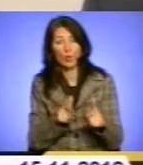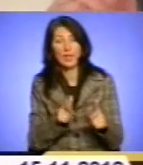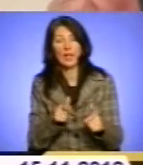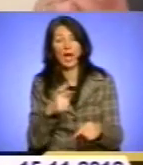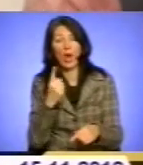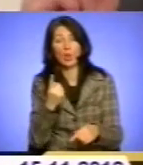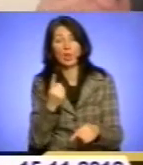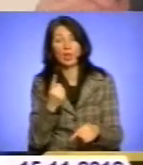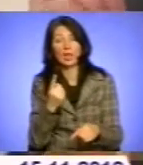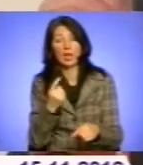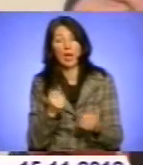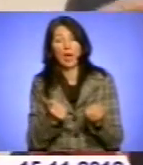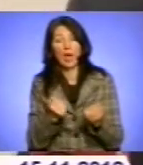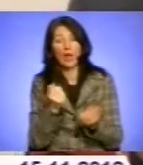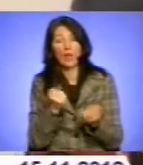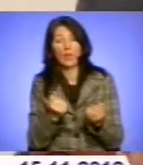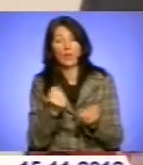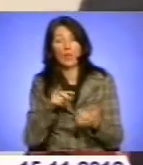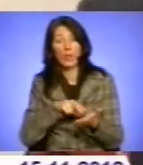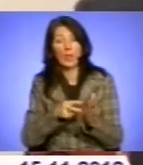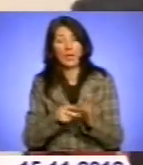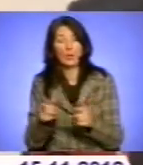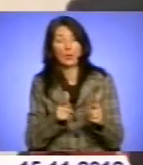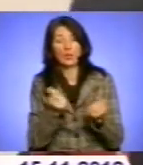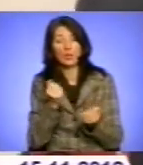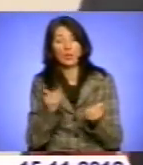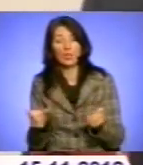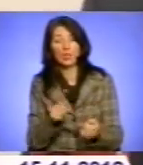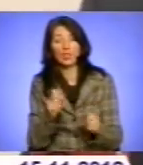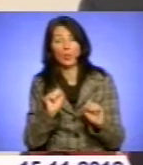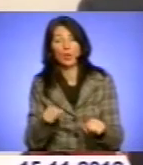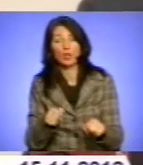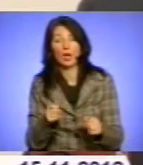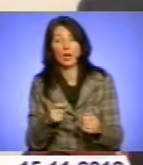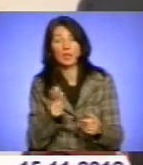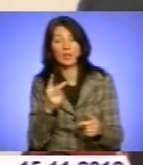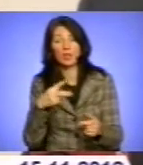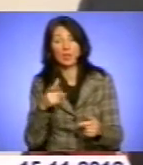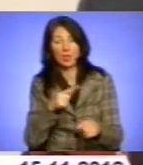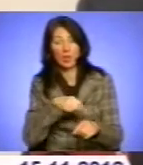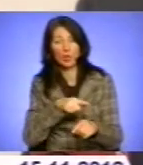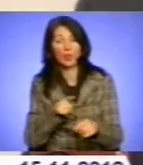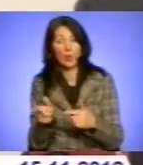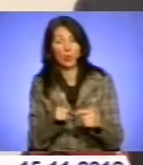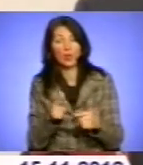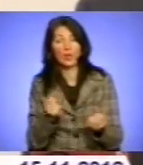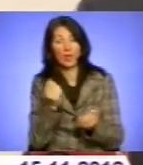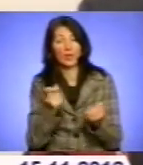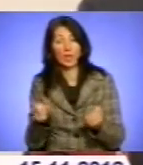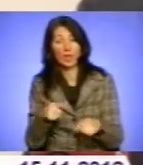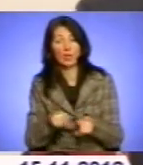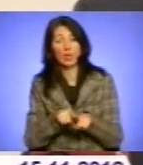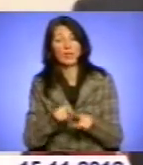годин водіння в плані підготовки водіїв? Чи за 20 годин можна підготувати водія? Тоді, як в таких автомобільних